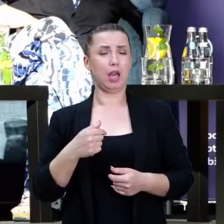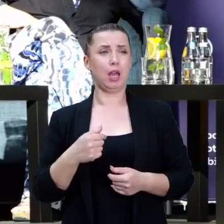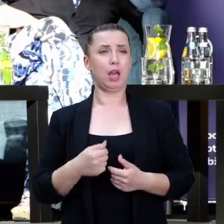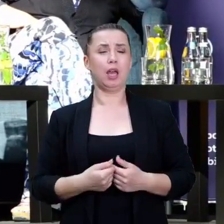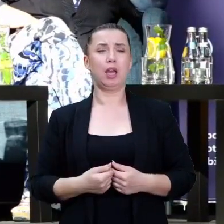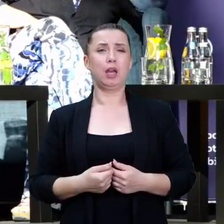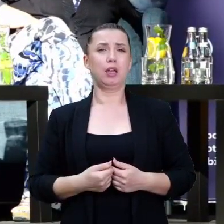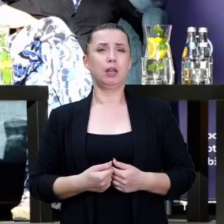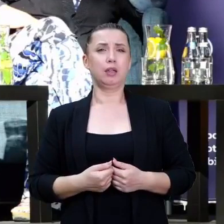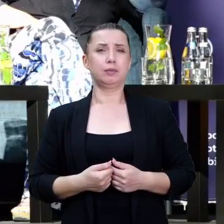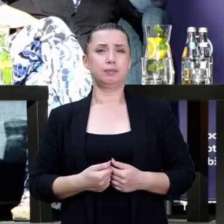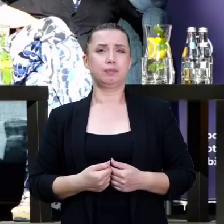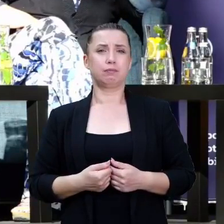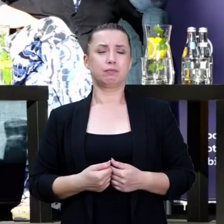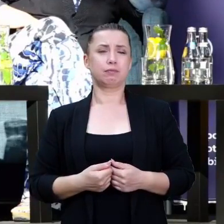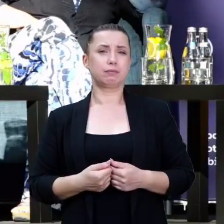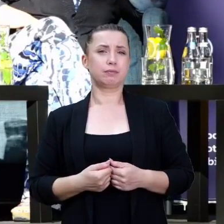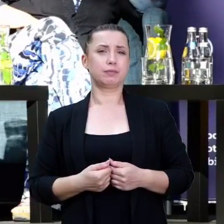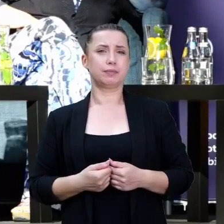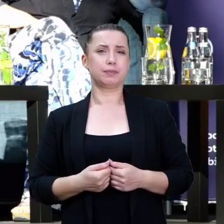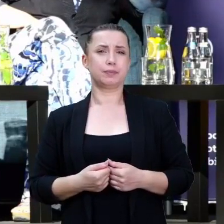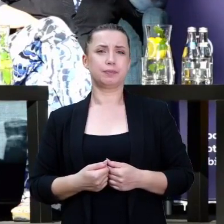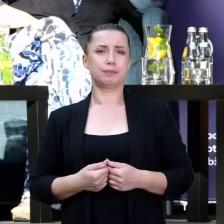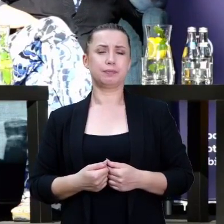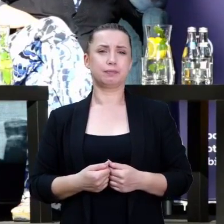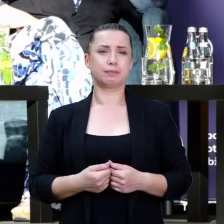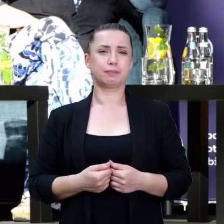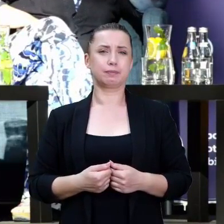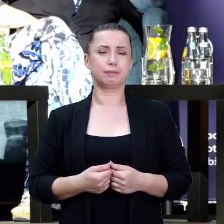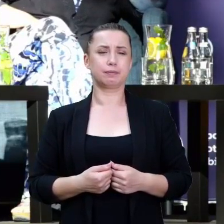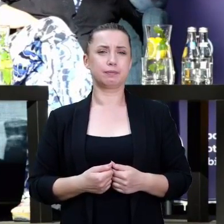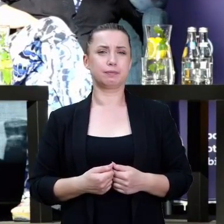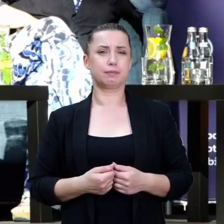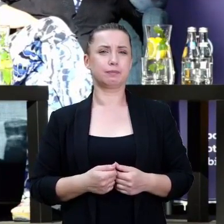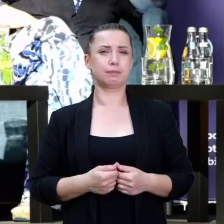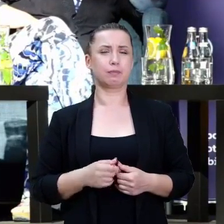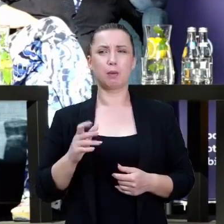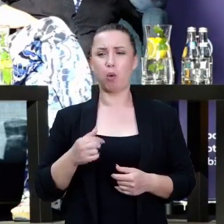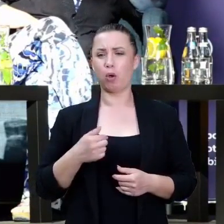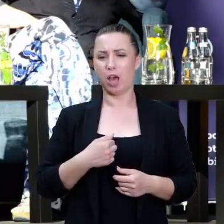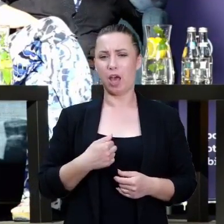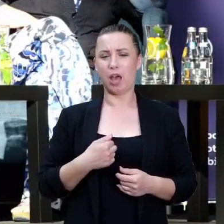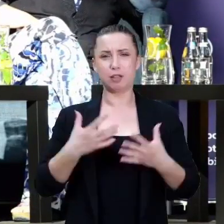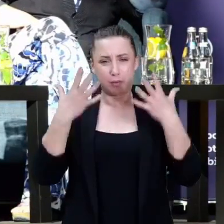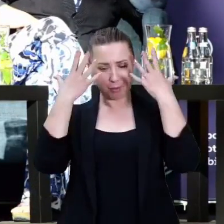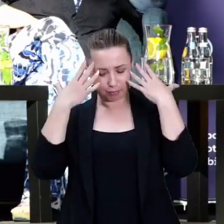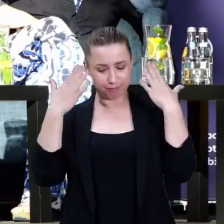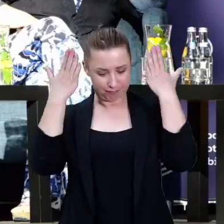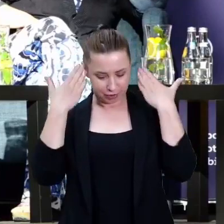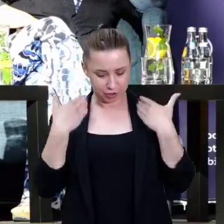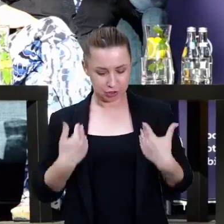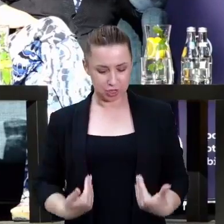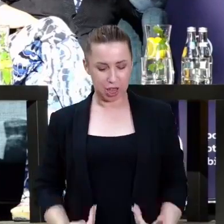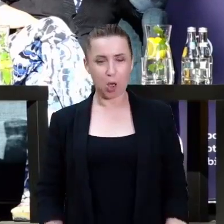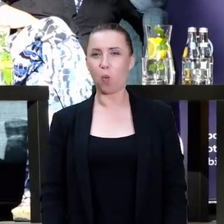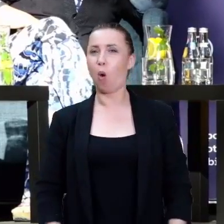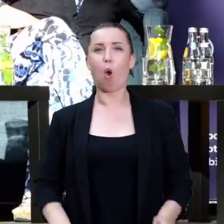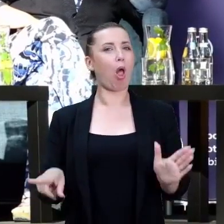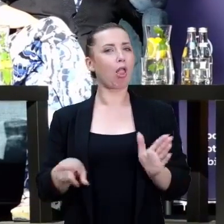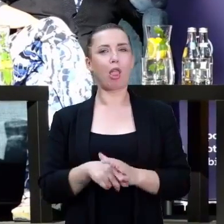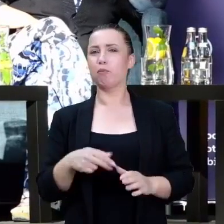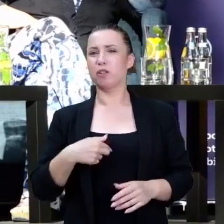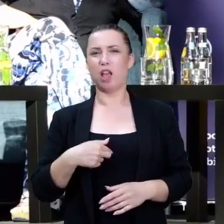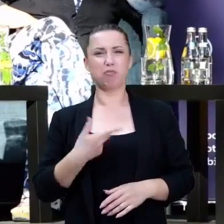ta taka sfera tej takiej zewnętrznej kobiecości nie była dla mnie